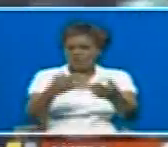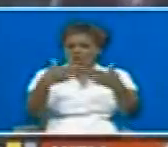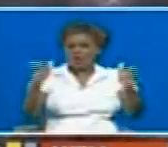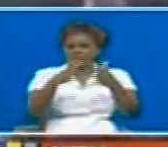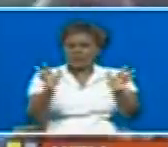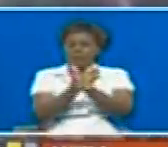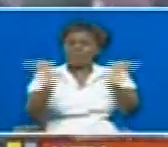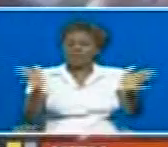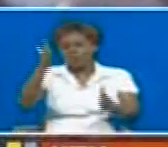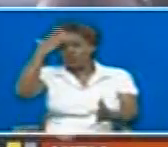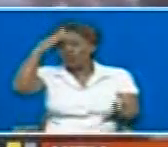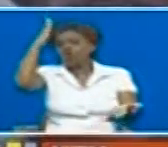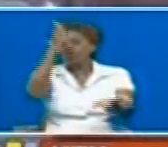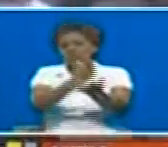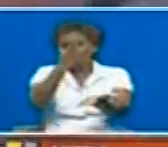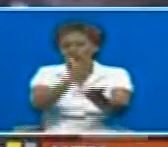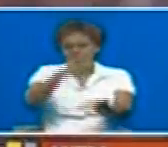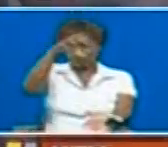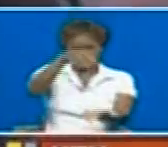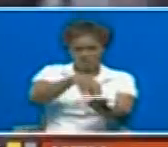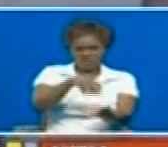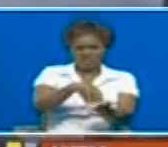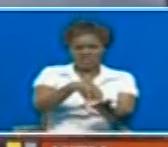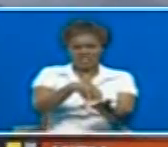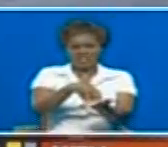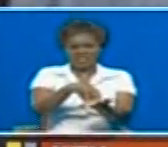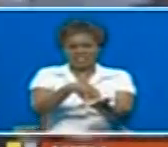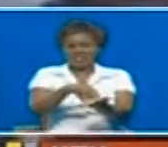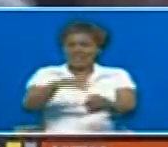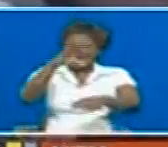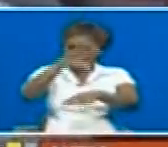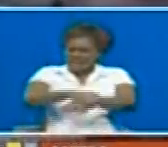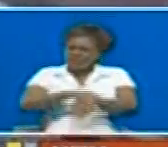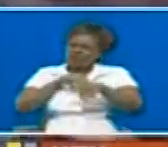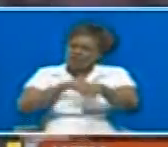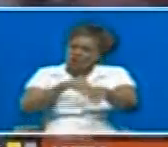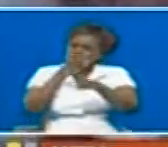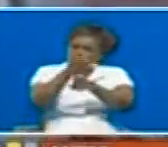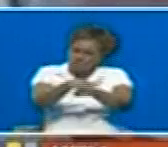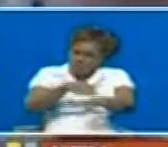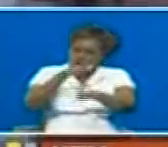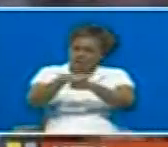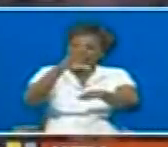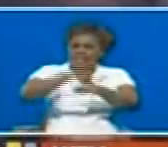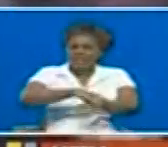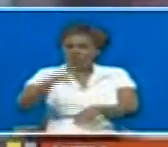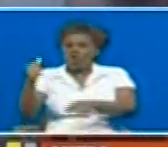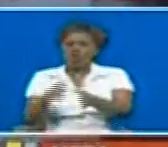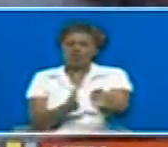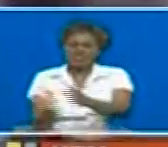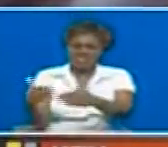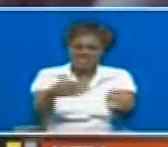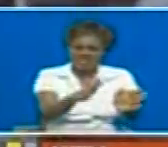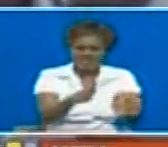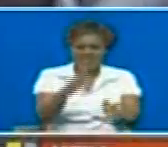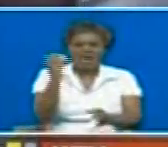umma kujua hali yake halisi. Leo wamemfuatilia polepole, wakamshika kule juu, wakamleta tumempeleka mtoni, tukampaka